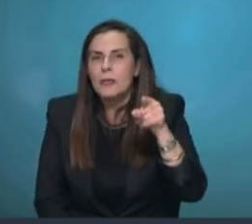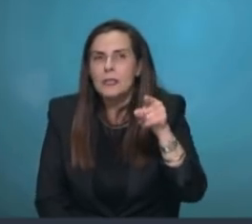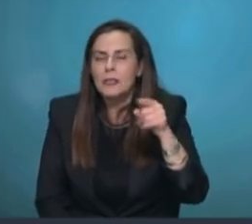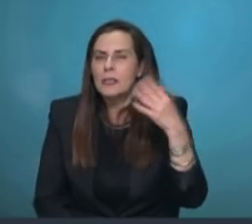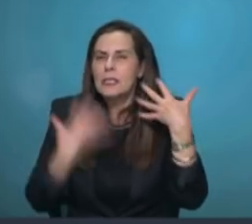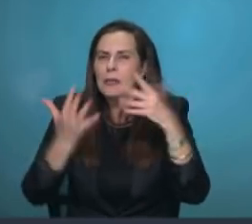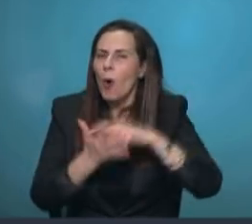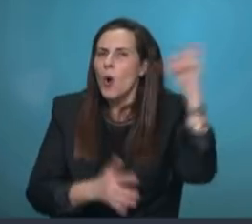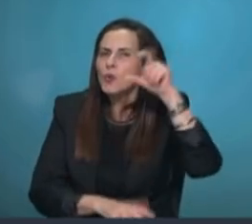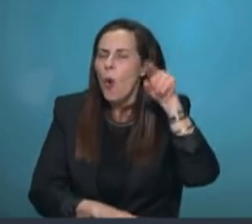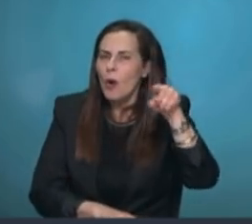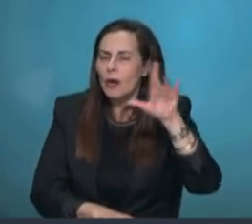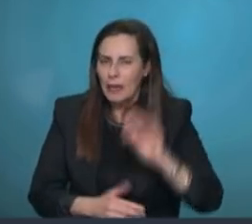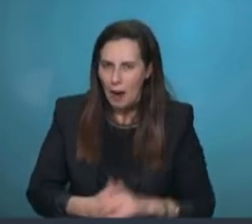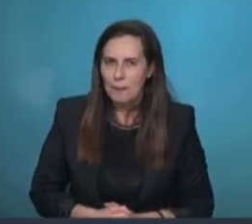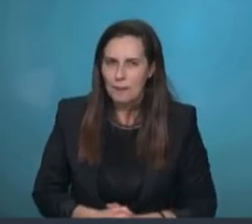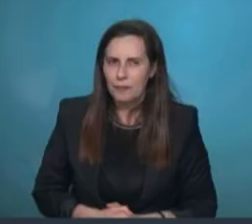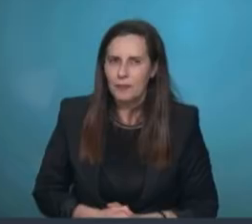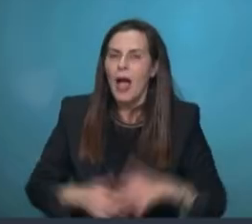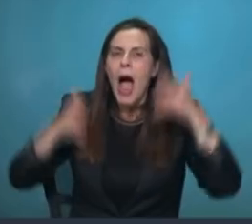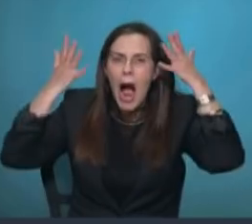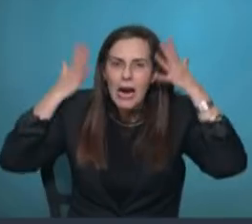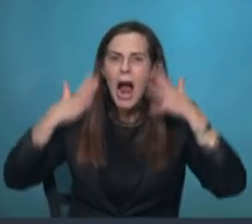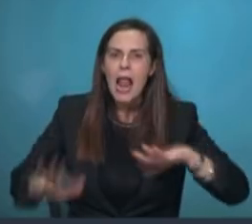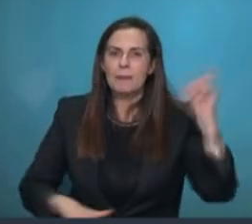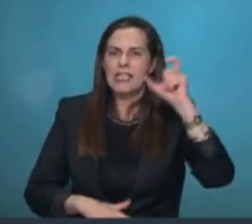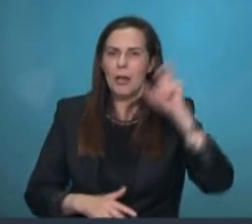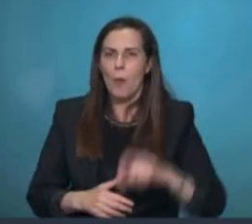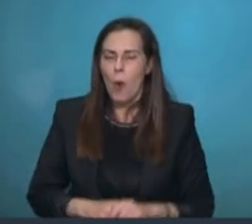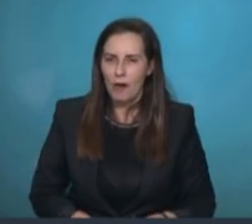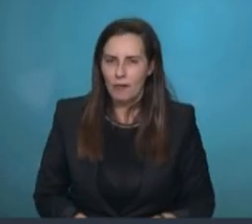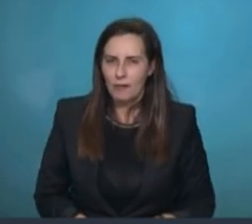שנחתה פה הישר מטורקיה, הקלה מאיסטנבול.